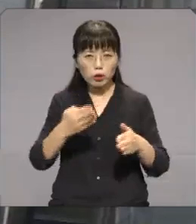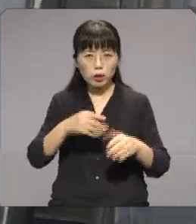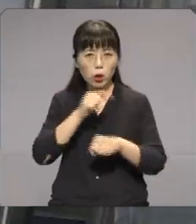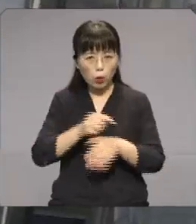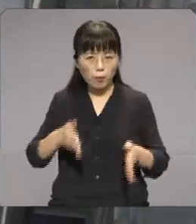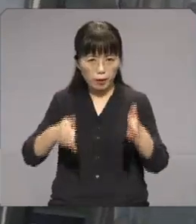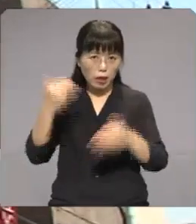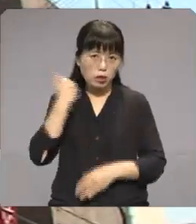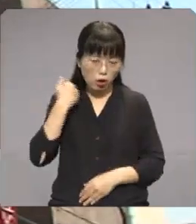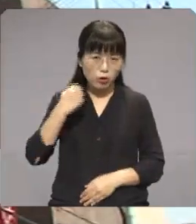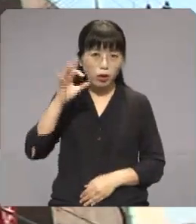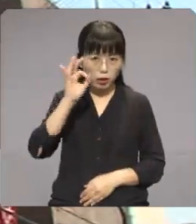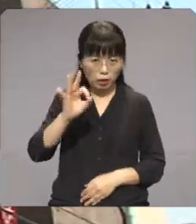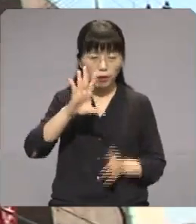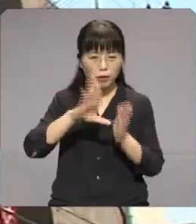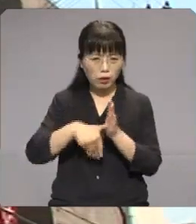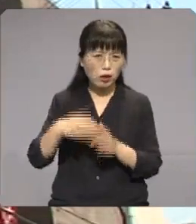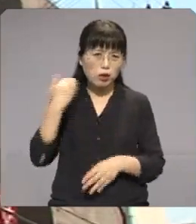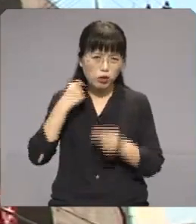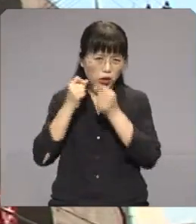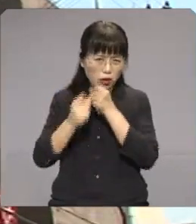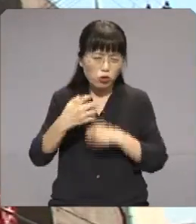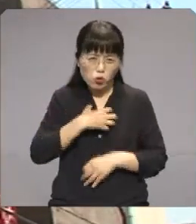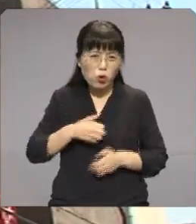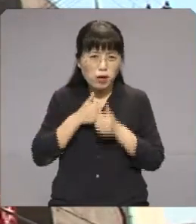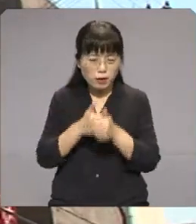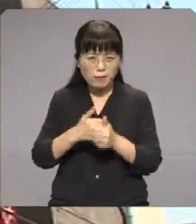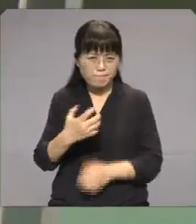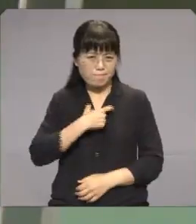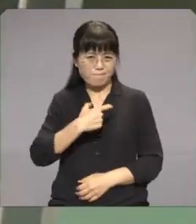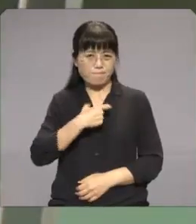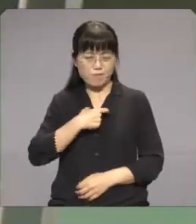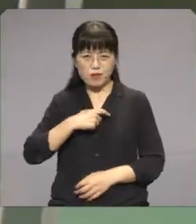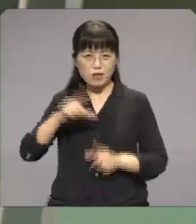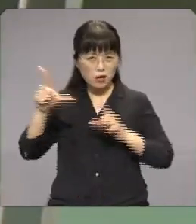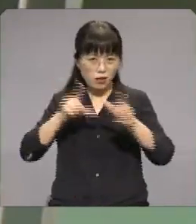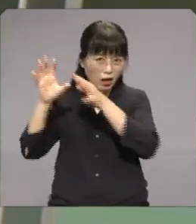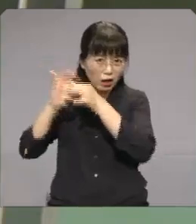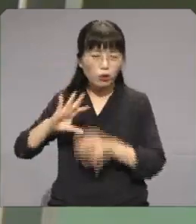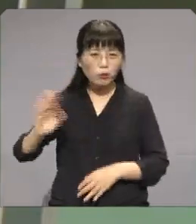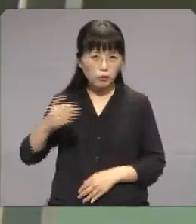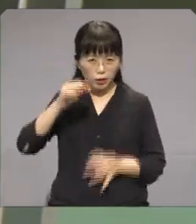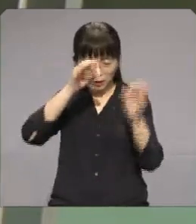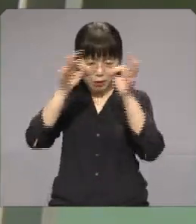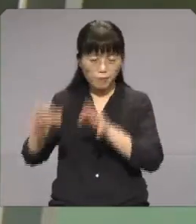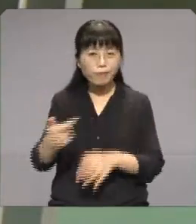오피스텔 전셋값의 경우는 전세 사기 우려에 따른 기피 현상이 지속되면서